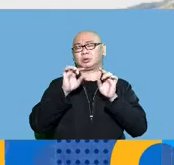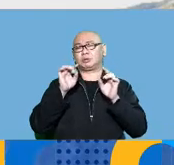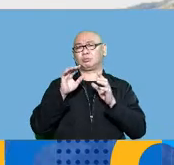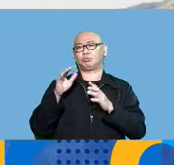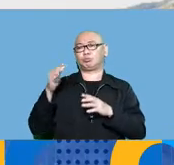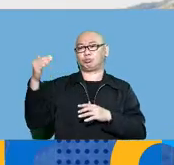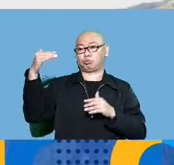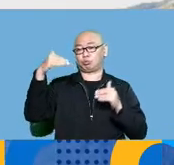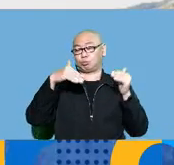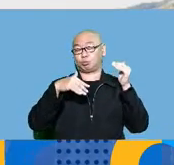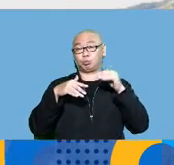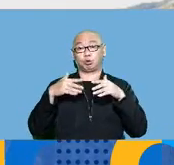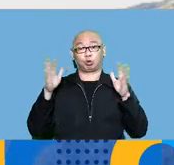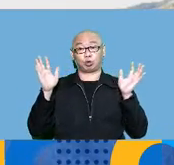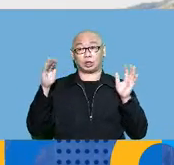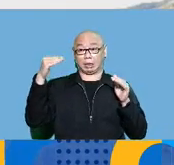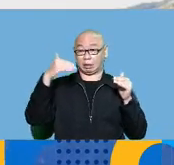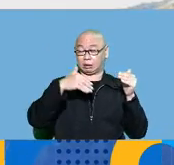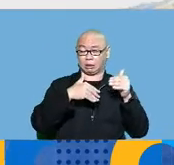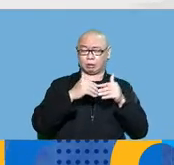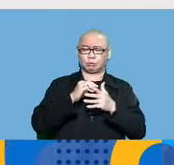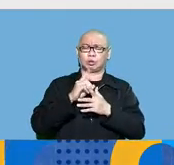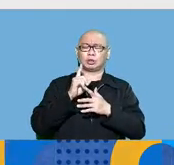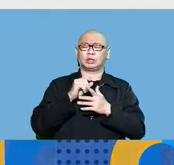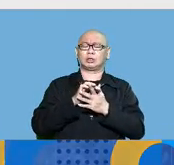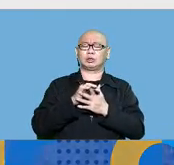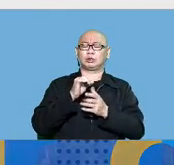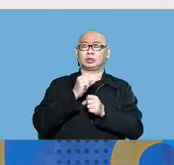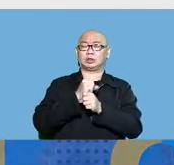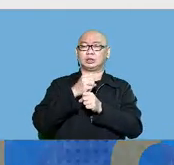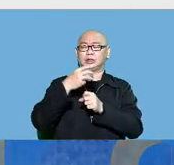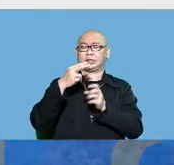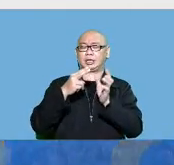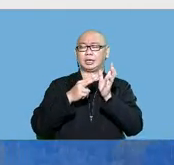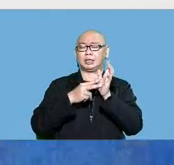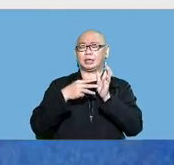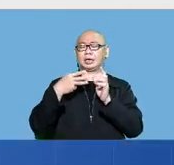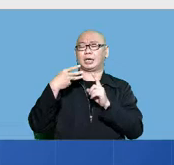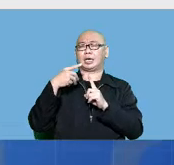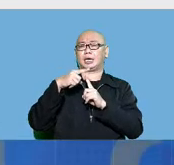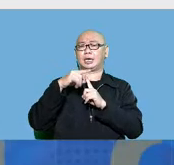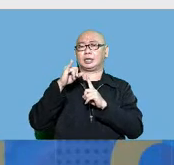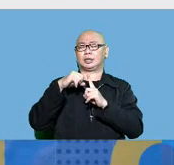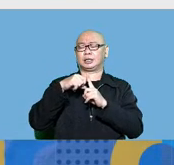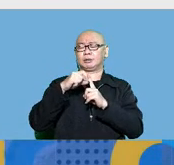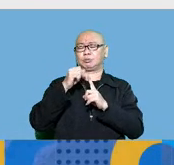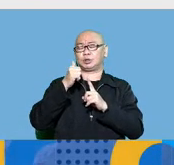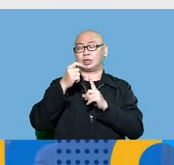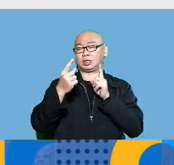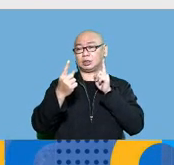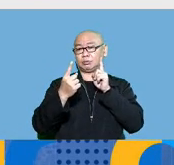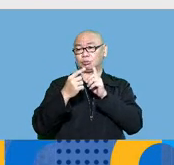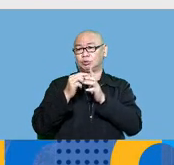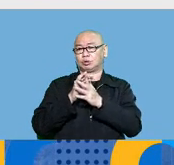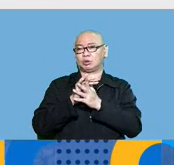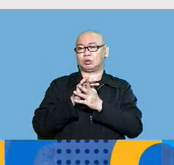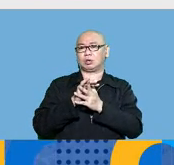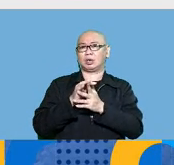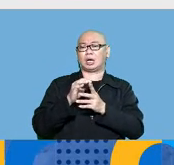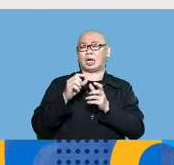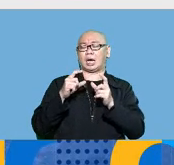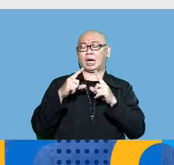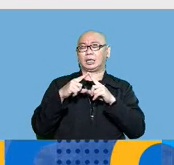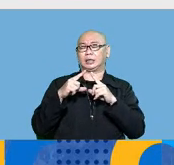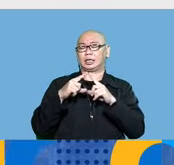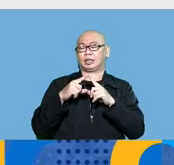migran. Dari keanekaragaman genetik di Gunung Ungaran, kita bisa menjumpai anggrek hutan Ceratosylis